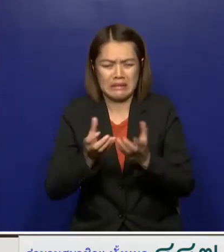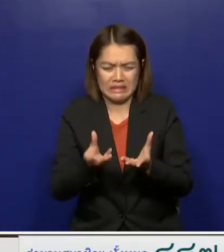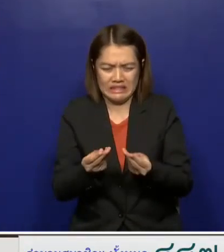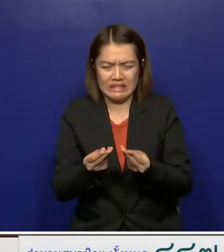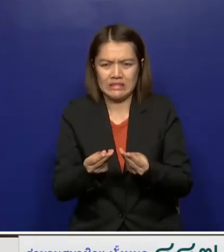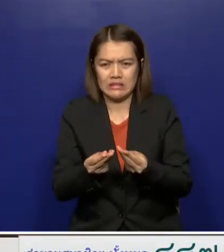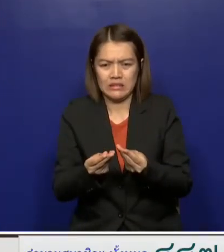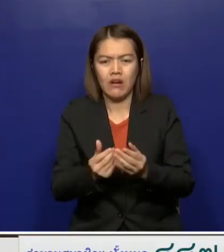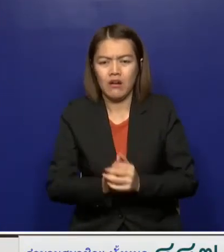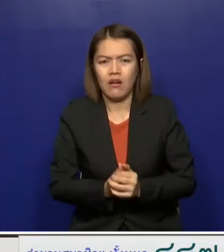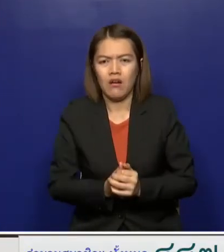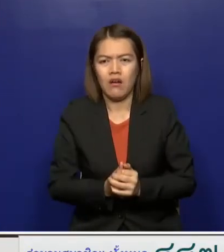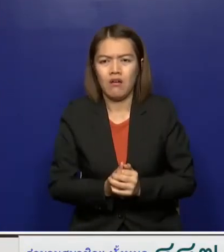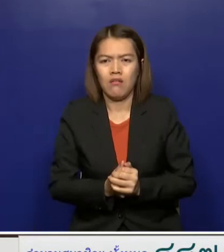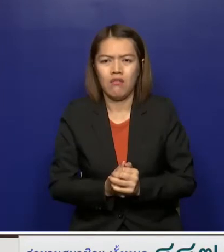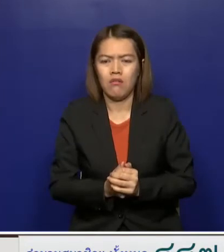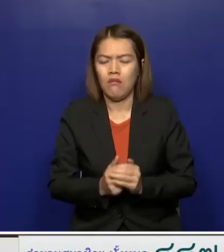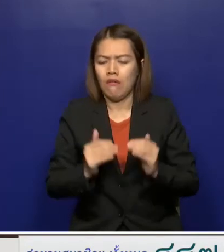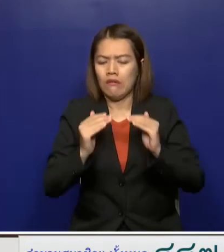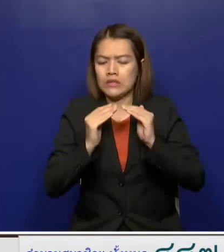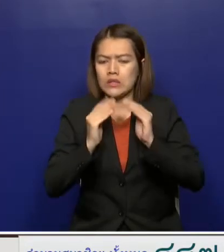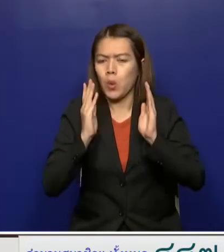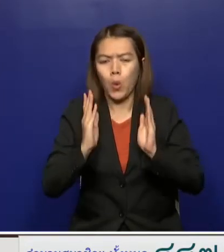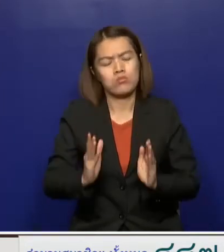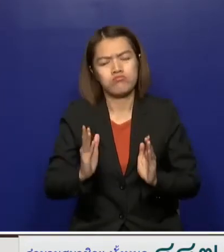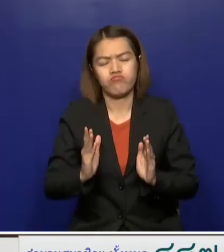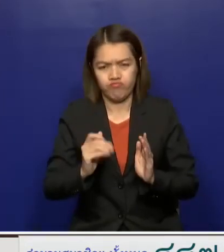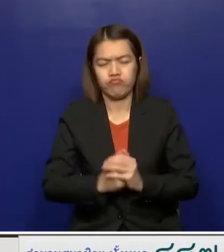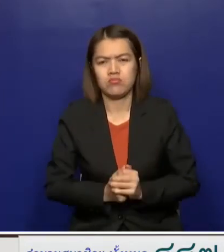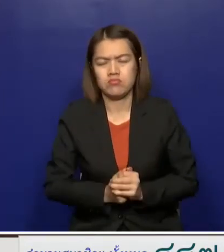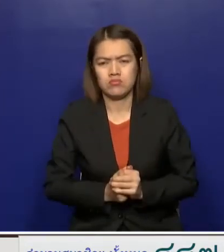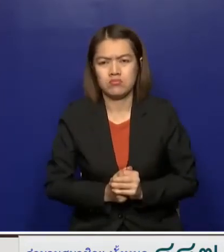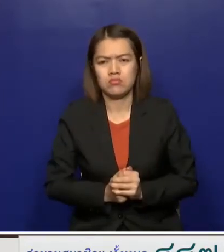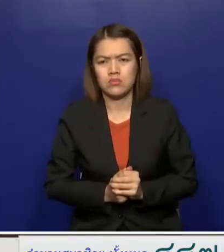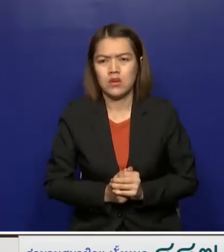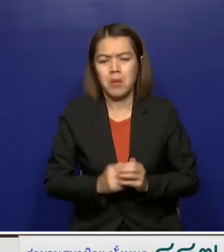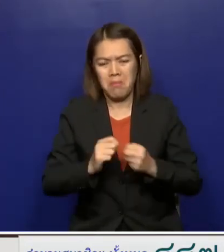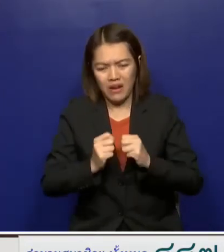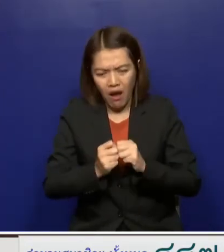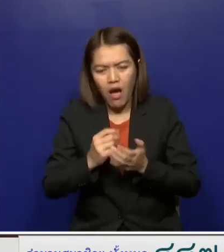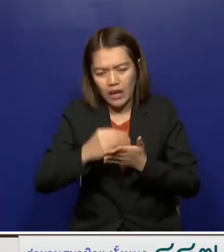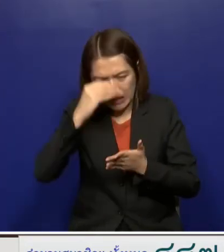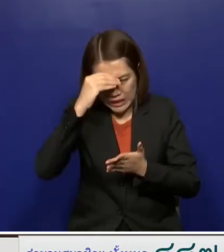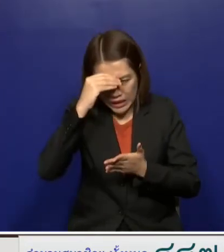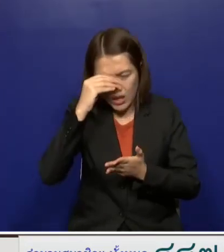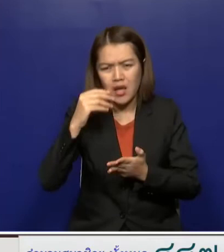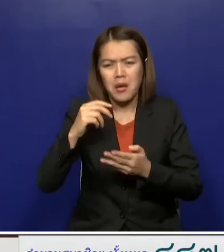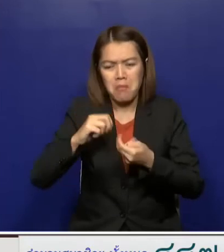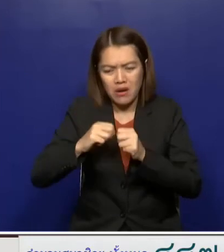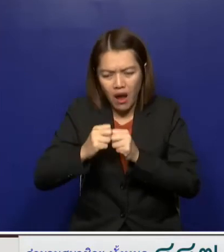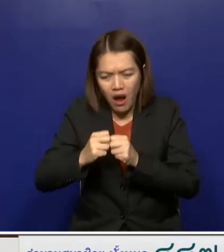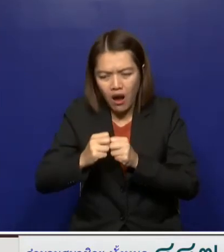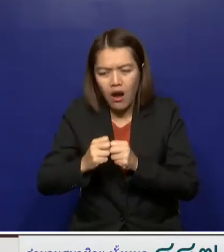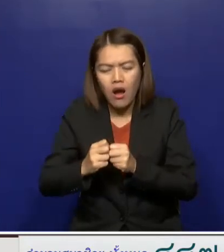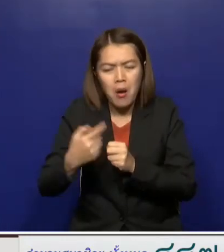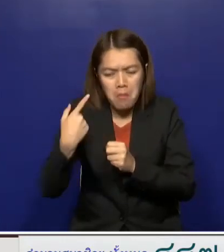่าของสิธิชมชนสิทธปริเมือย่ย่งเลยครับปัญหาการเรียนหนึ่สือปัญหาการใช้ประโยชนจก ทรายายกรนะ